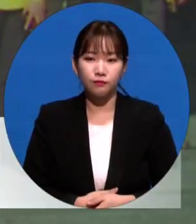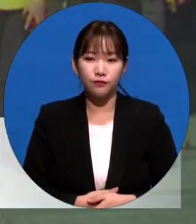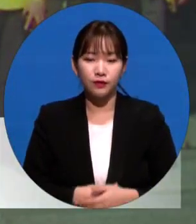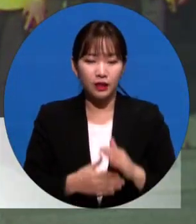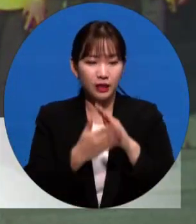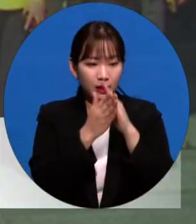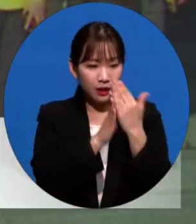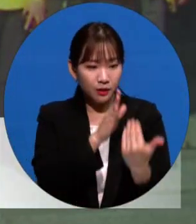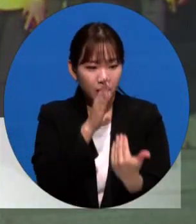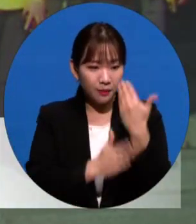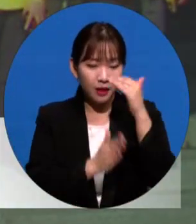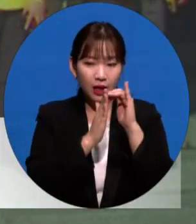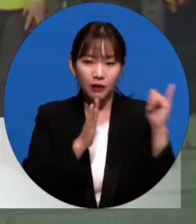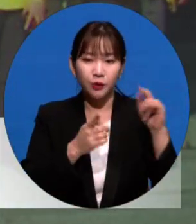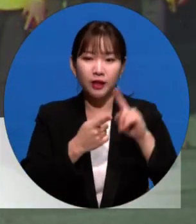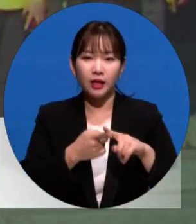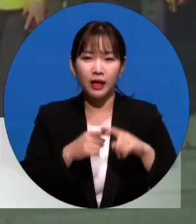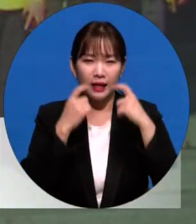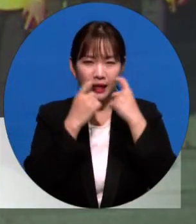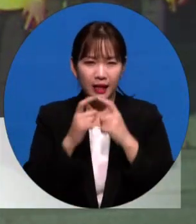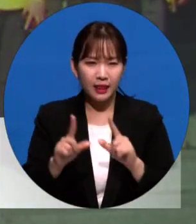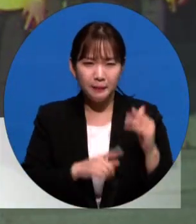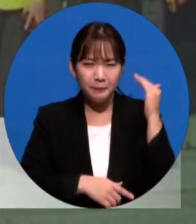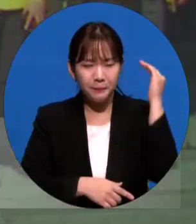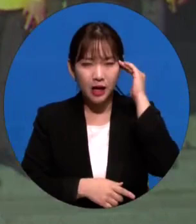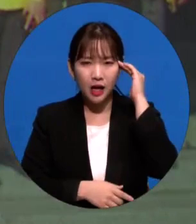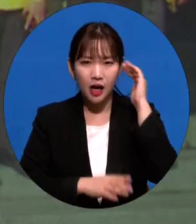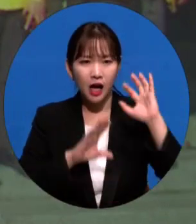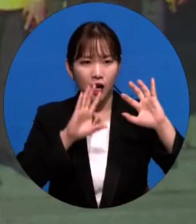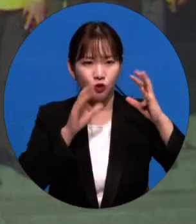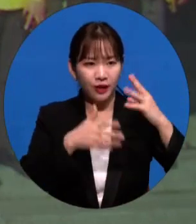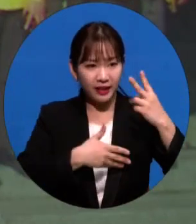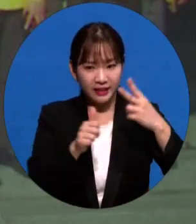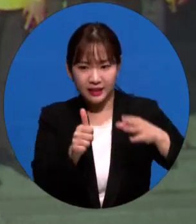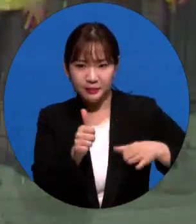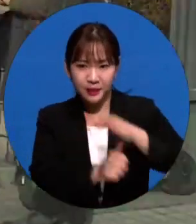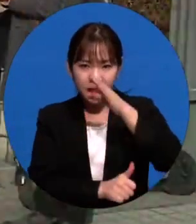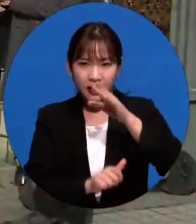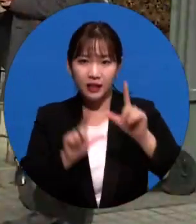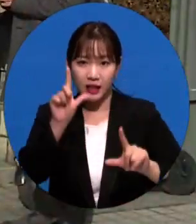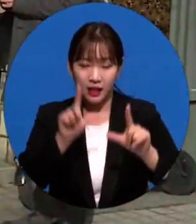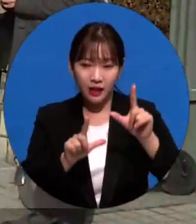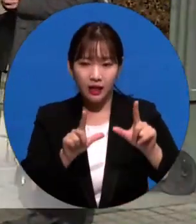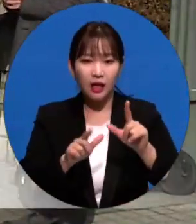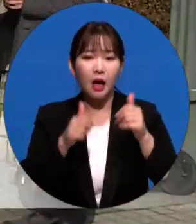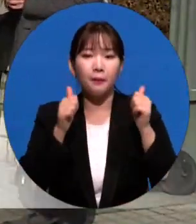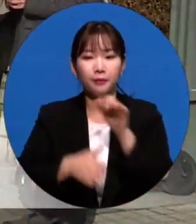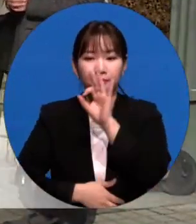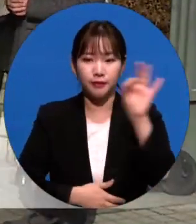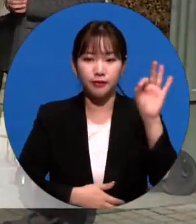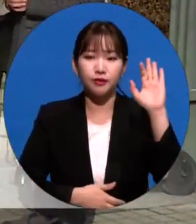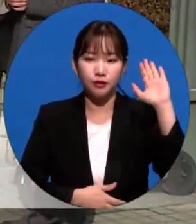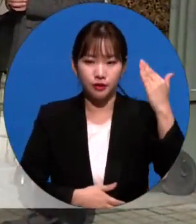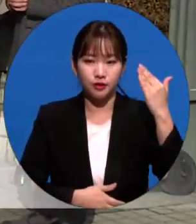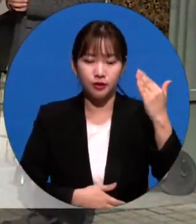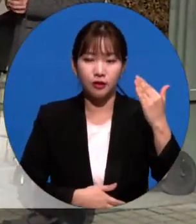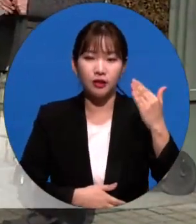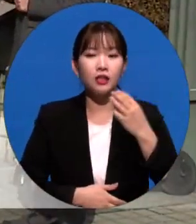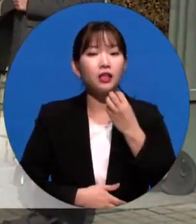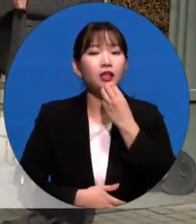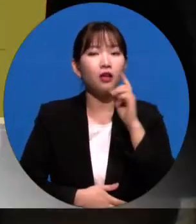세월호 참사 유가족에 대한 사생활 침해 등 국가의 2차 가해사실이 법원에서 인정됐습니다